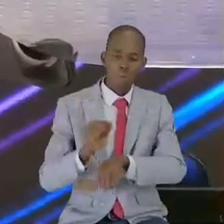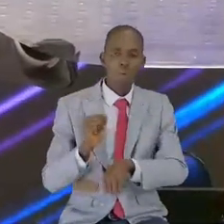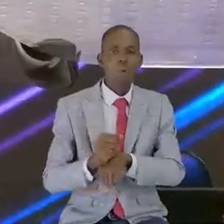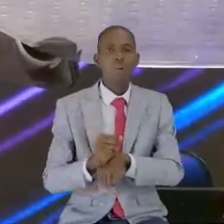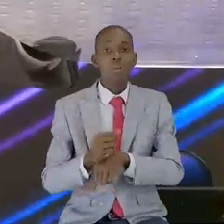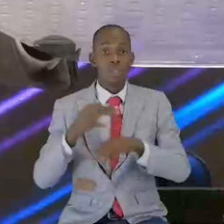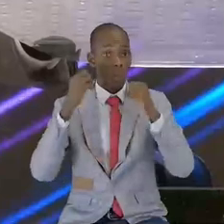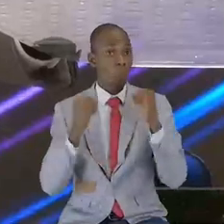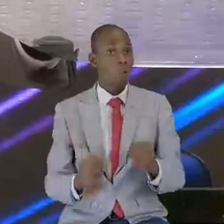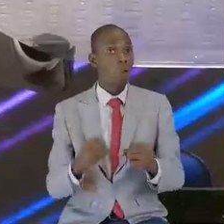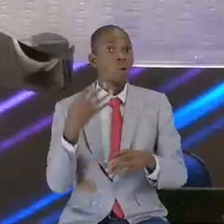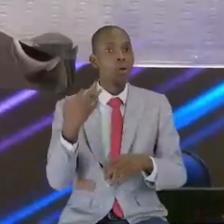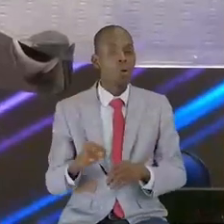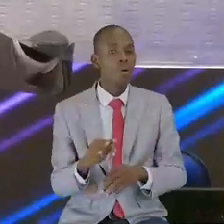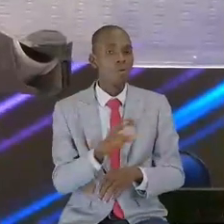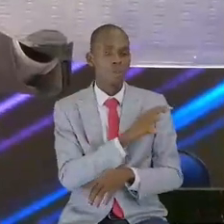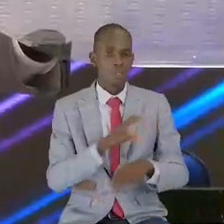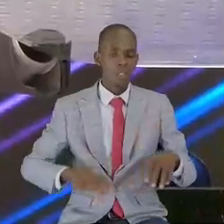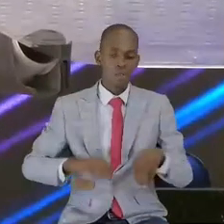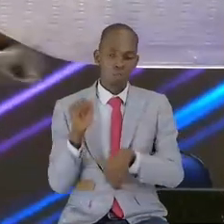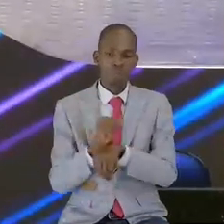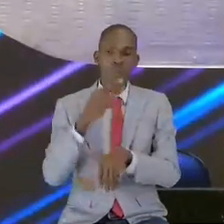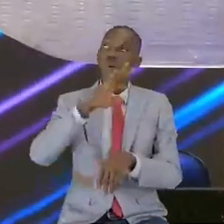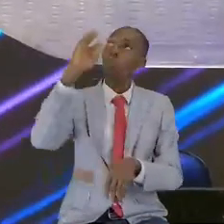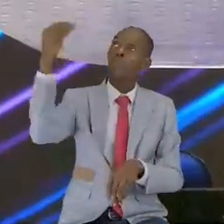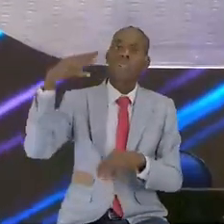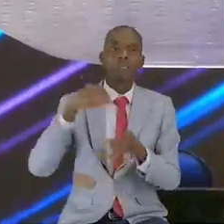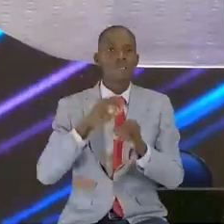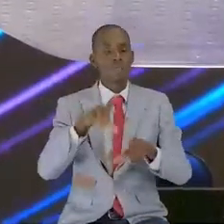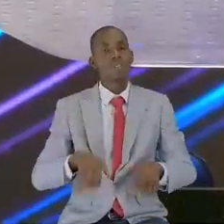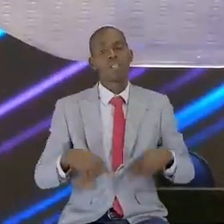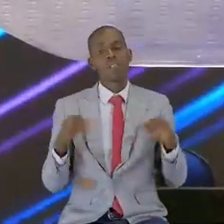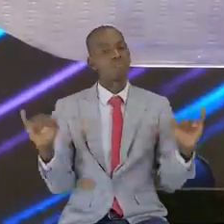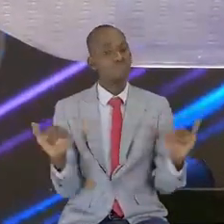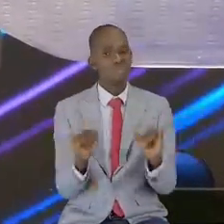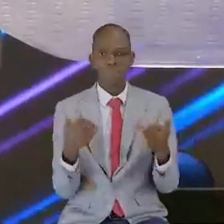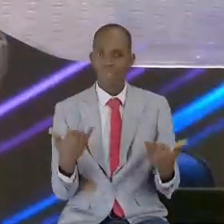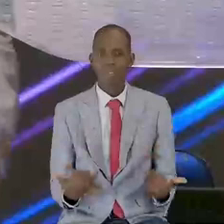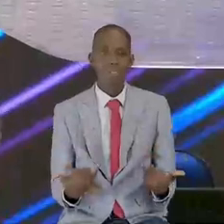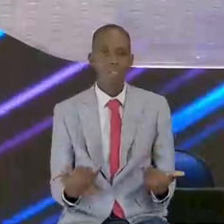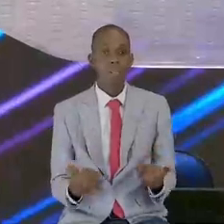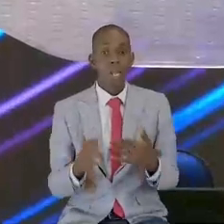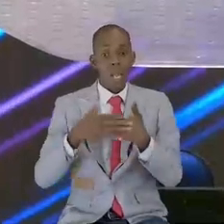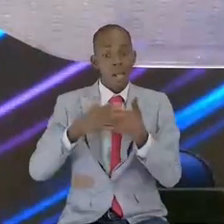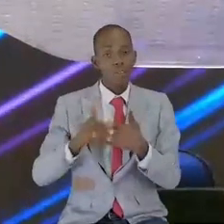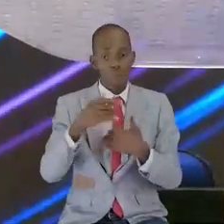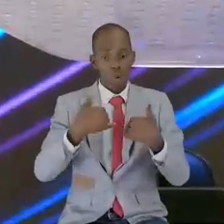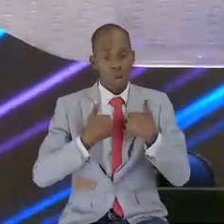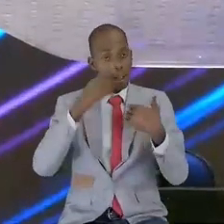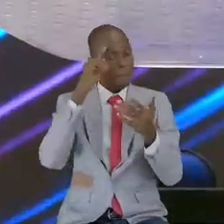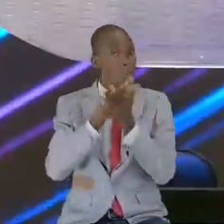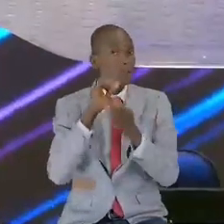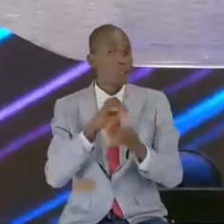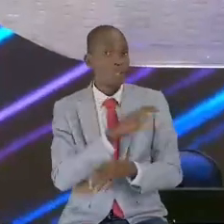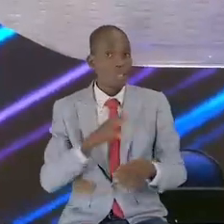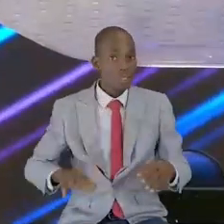l'effet de l'œuvre gracieuse de Christ dans votre vie. Et c'est la même chose aujourd'hui. Après avoir cru en Christ, si